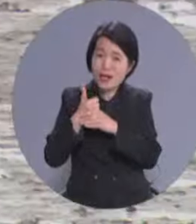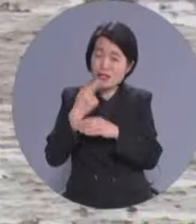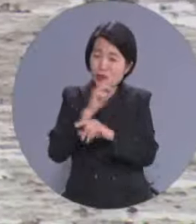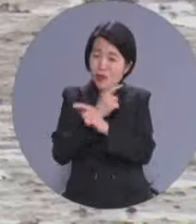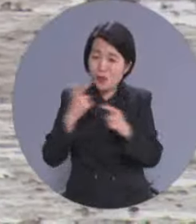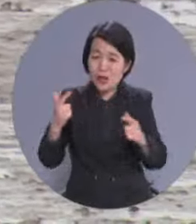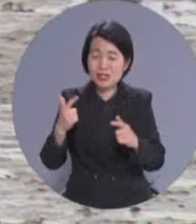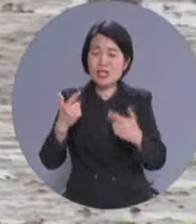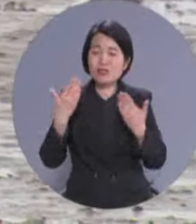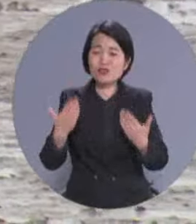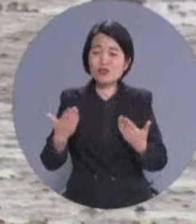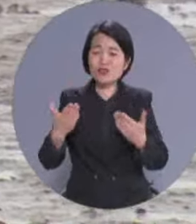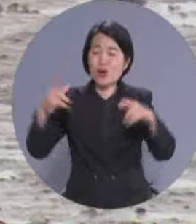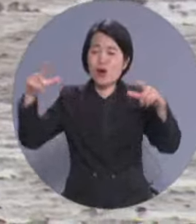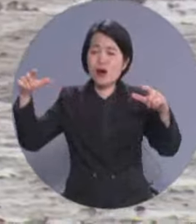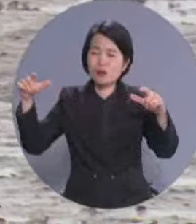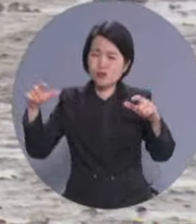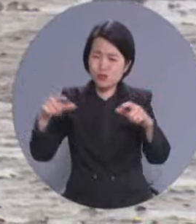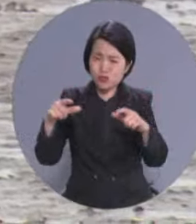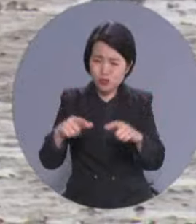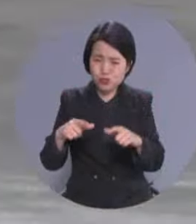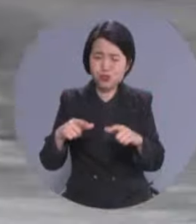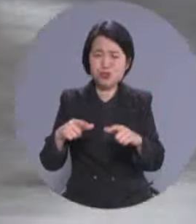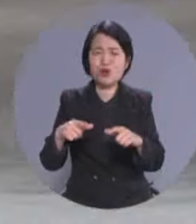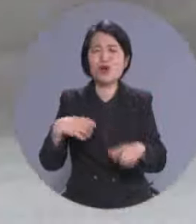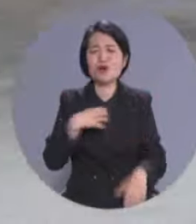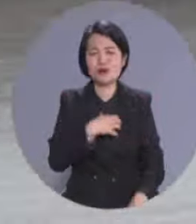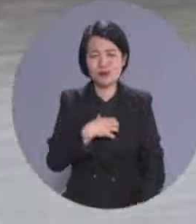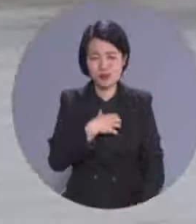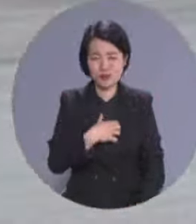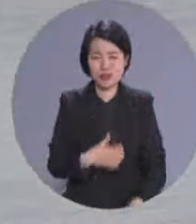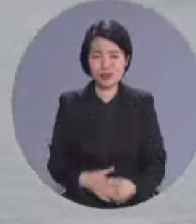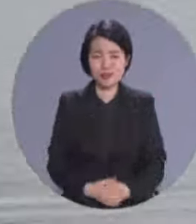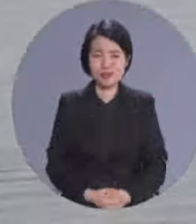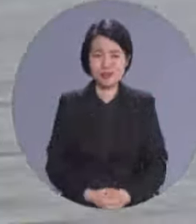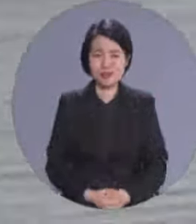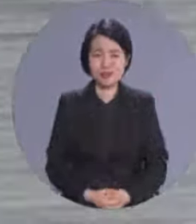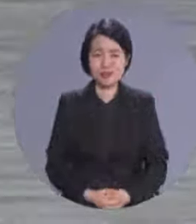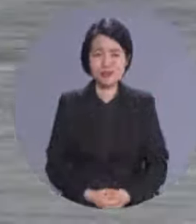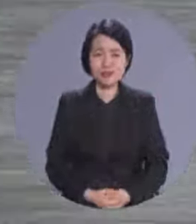생명들이 쉴 공간들은 갈수록 줄어들고 있습니다. MBC 뉴스 안준호입니다.